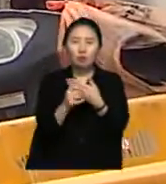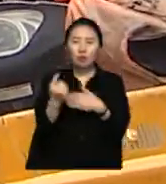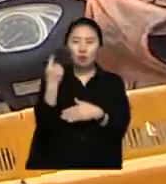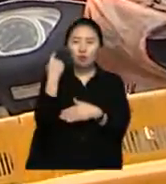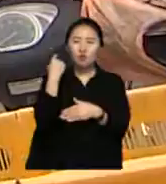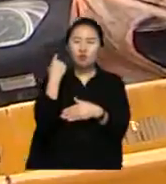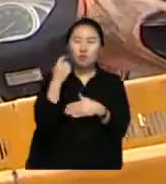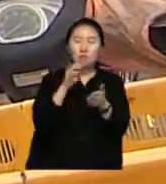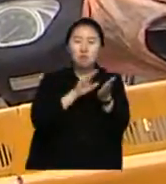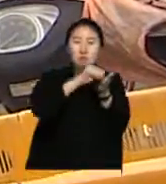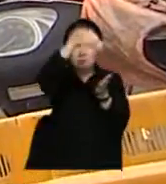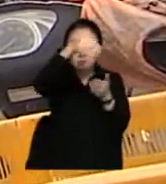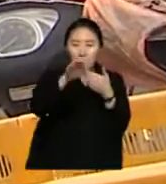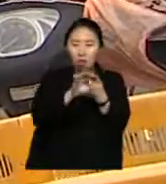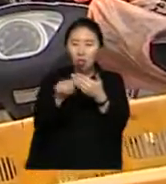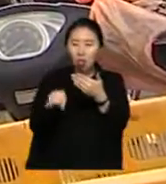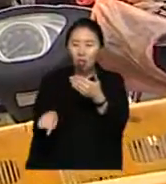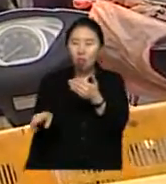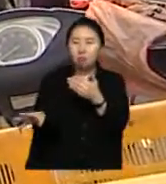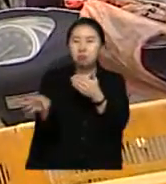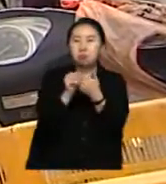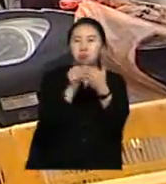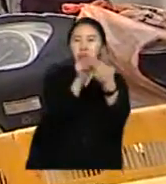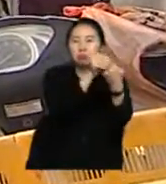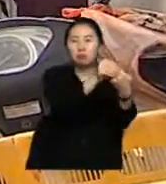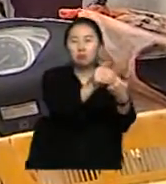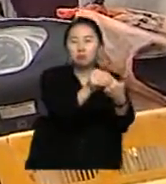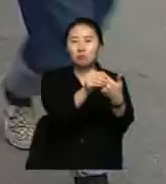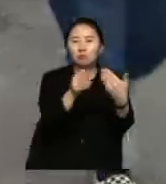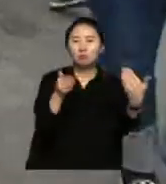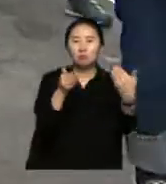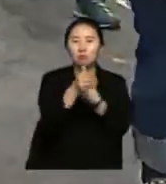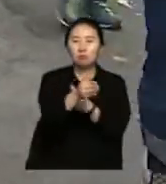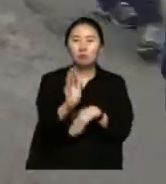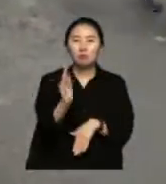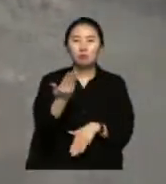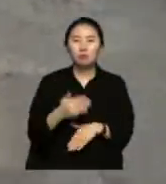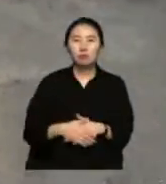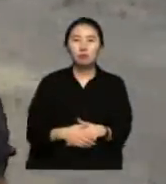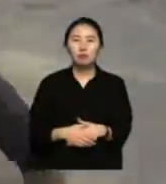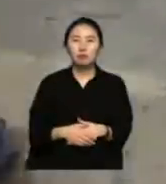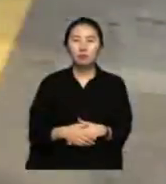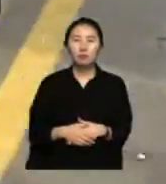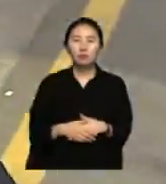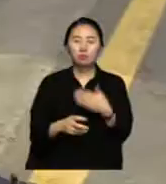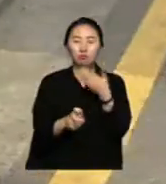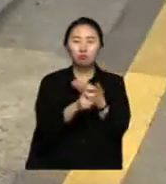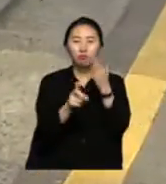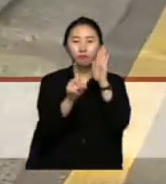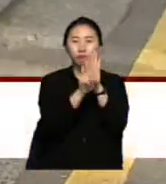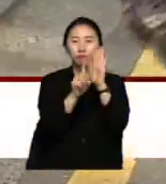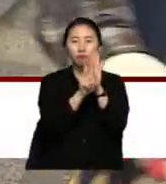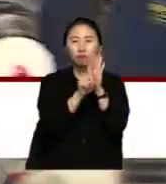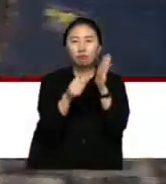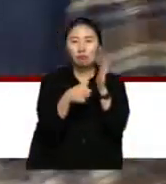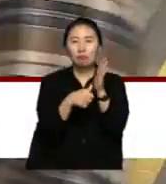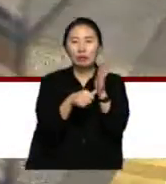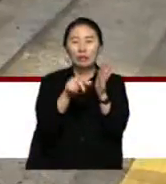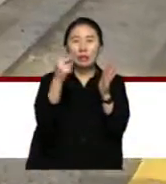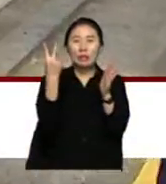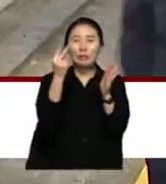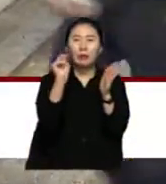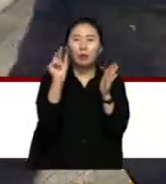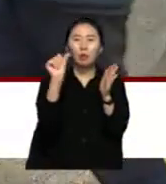벌써 붙여서 막 들어와요. 종로구는 불법 광고물 한 건당 2만 5천